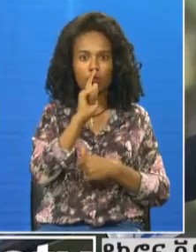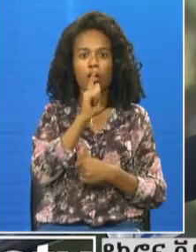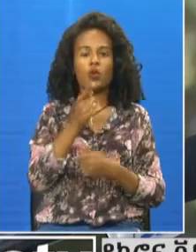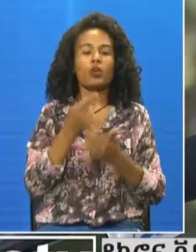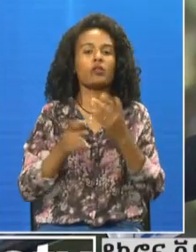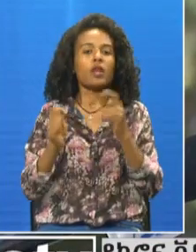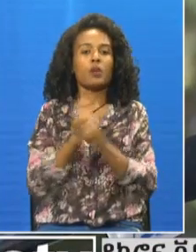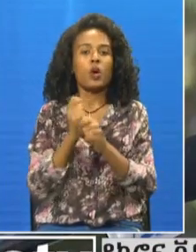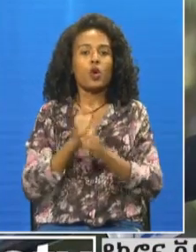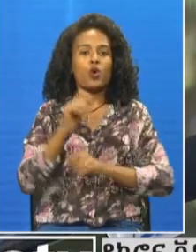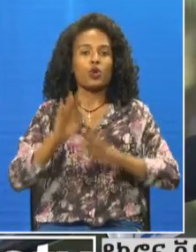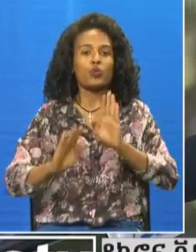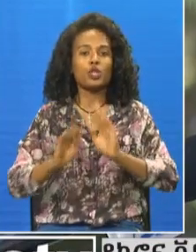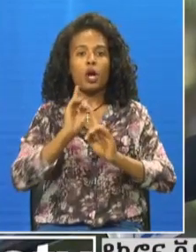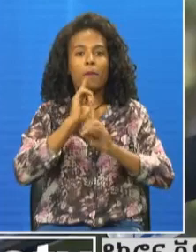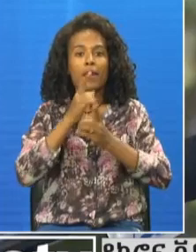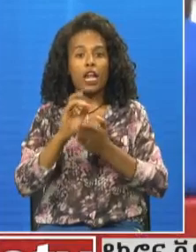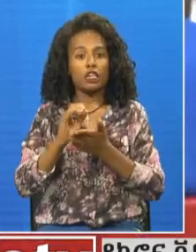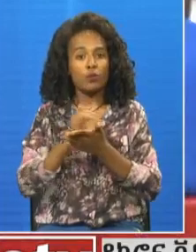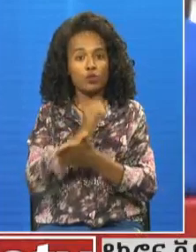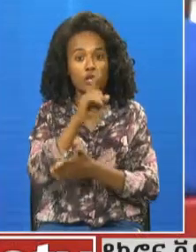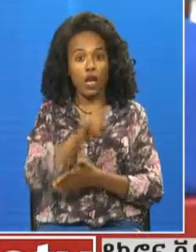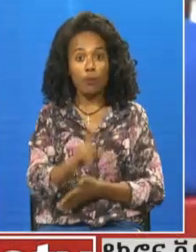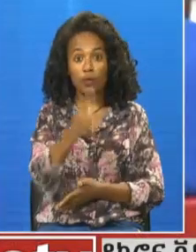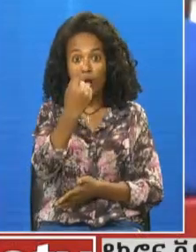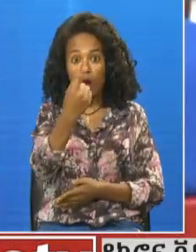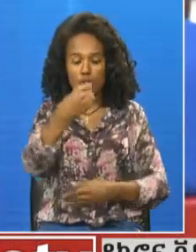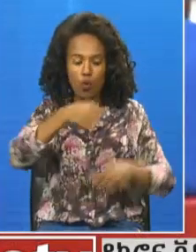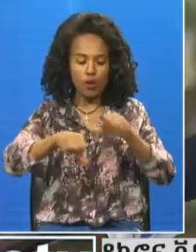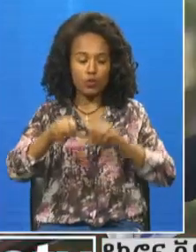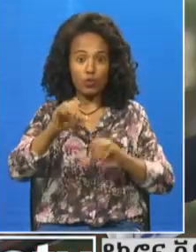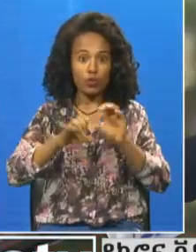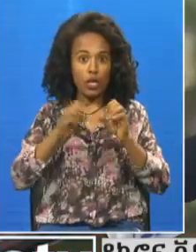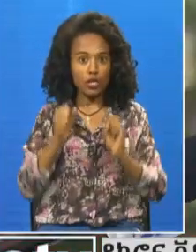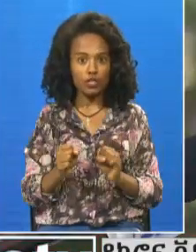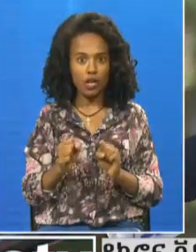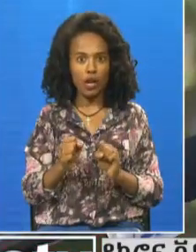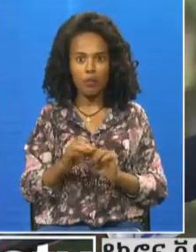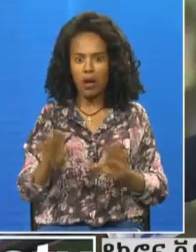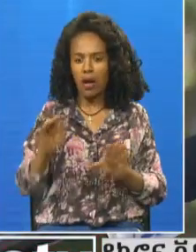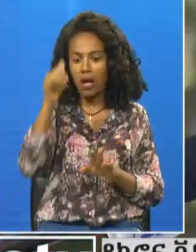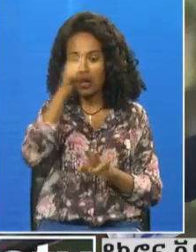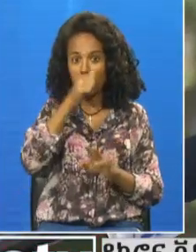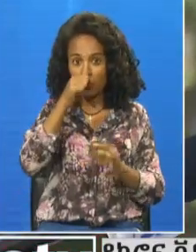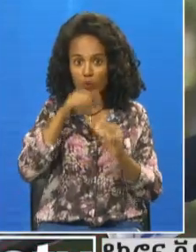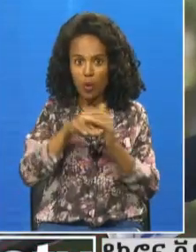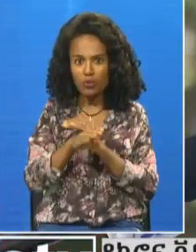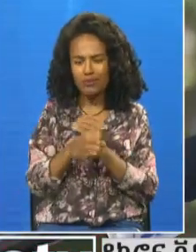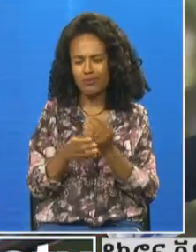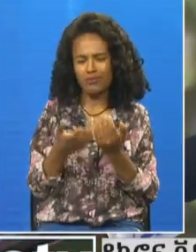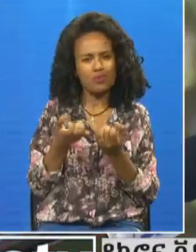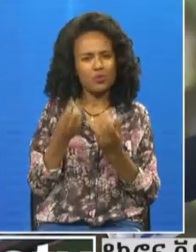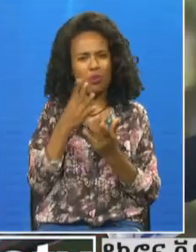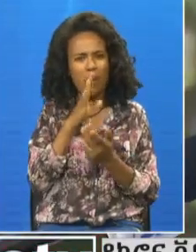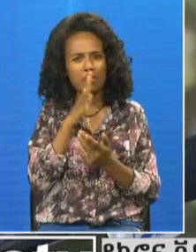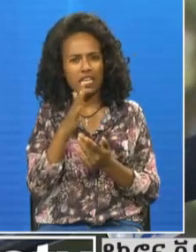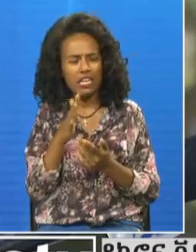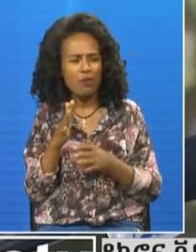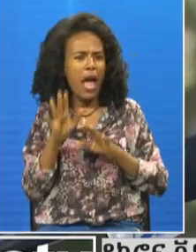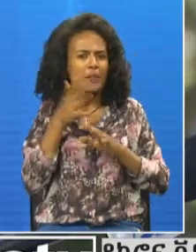ውስጥ የሌለው ደግሞ ሌላ አካል የሚሰራው መሪዎች የሚሰሩት ፈጣሪ የሚሰራው ይሄንን ለብቻ